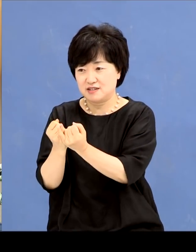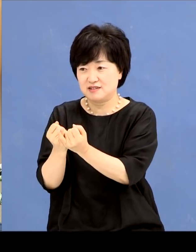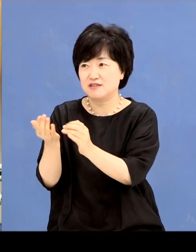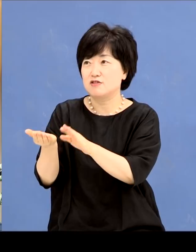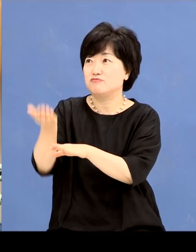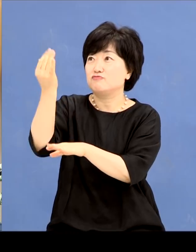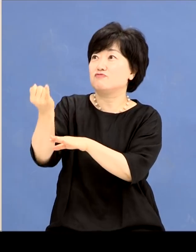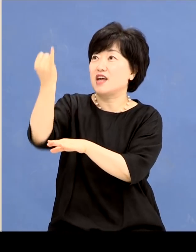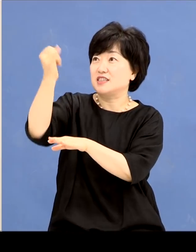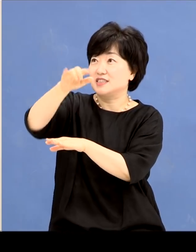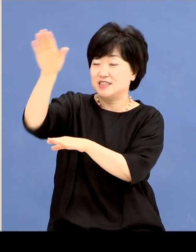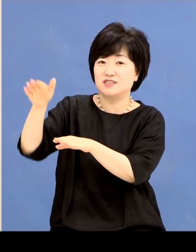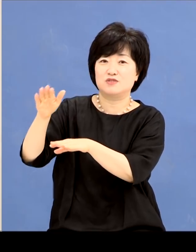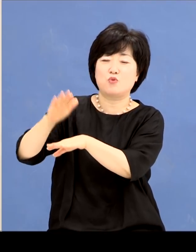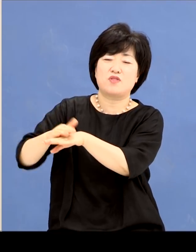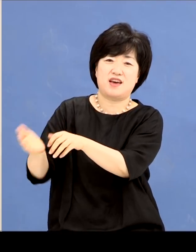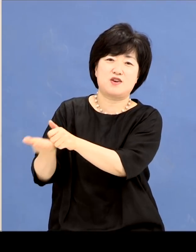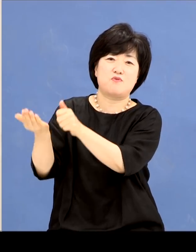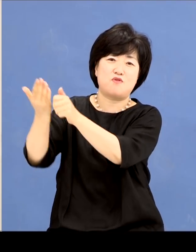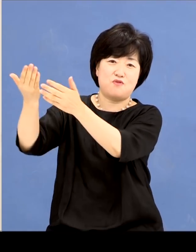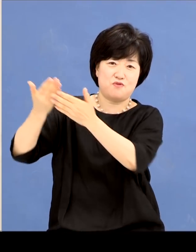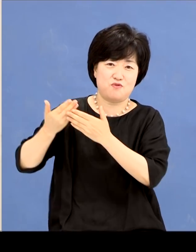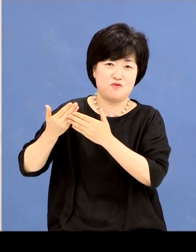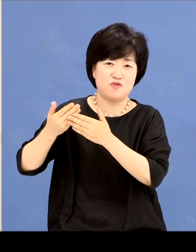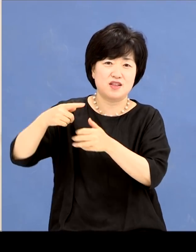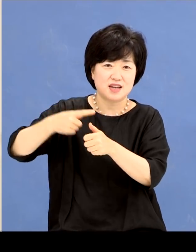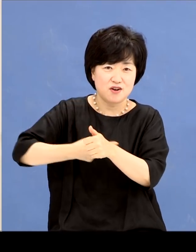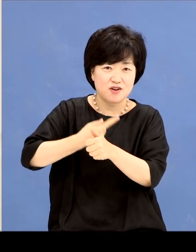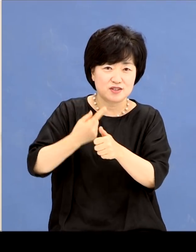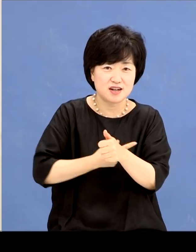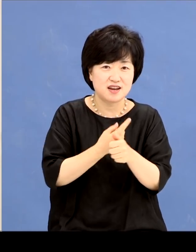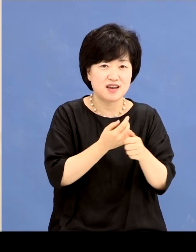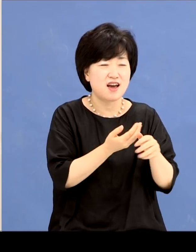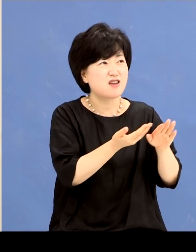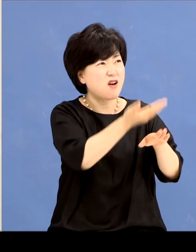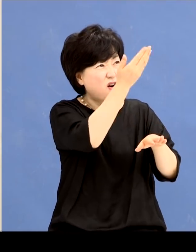크게 되면서 네. 이제 형님들 손에 크다 보니 저희가